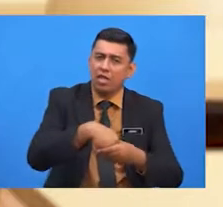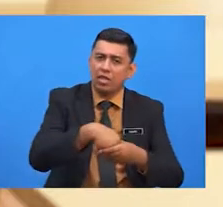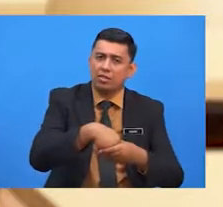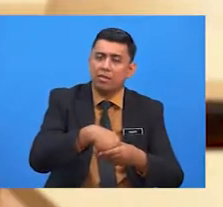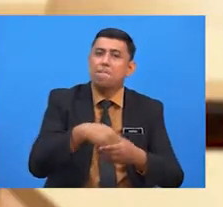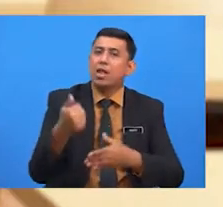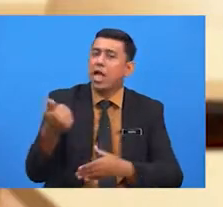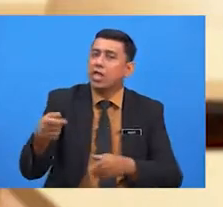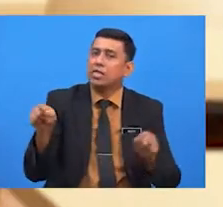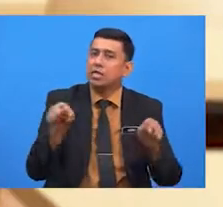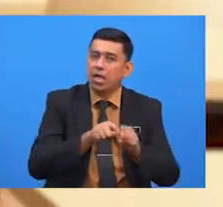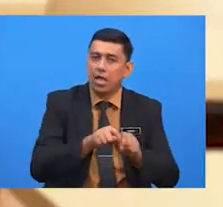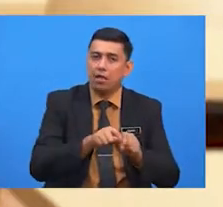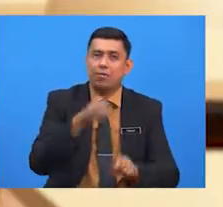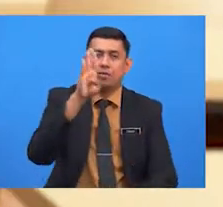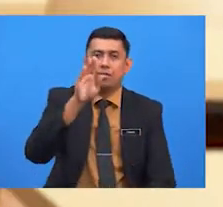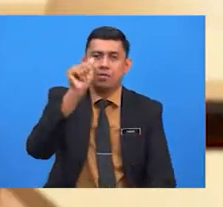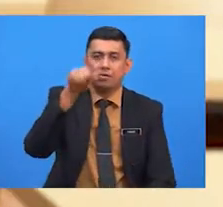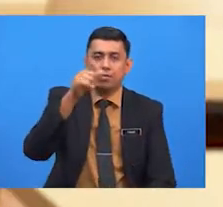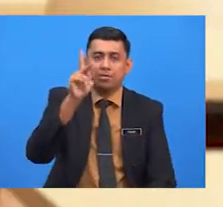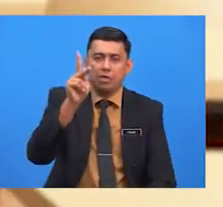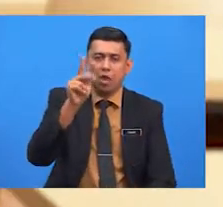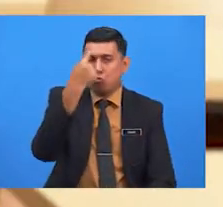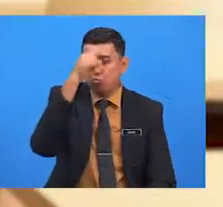seperti baja untuk pertanian.